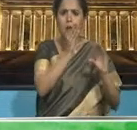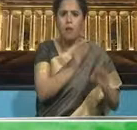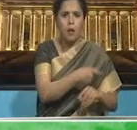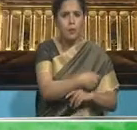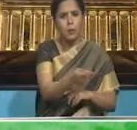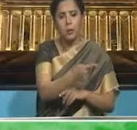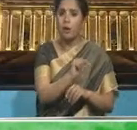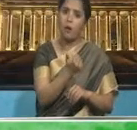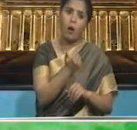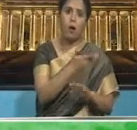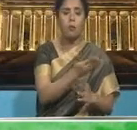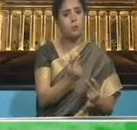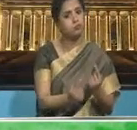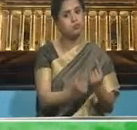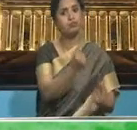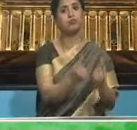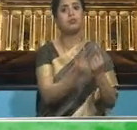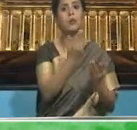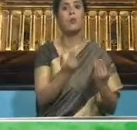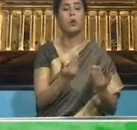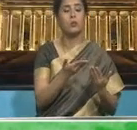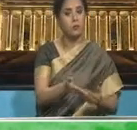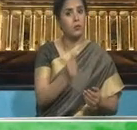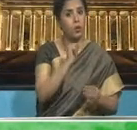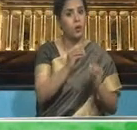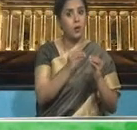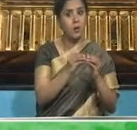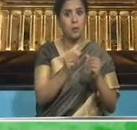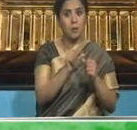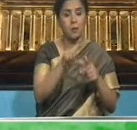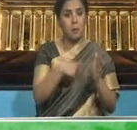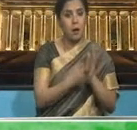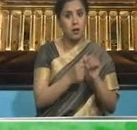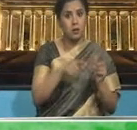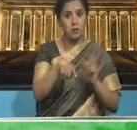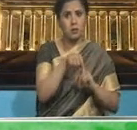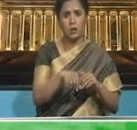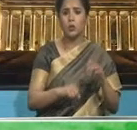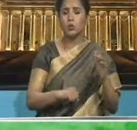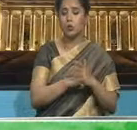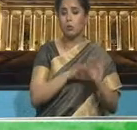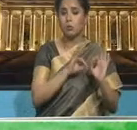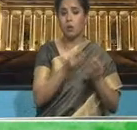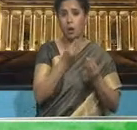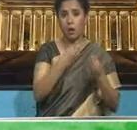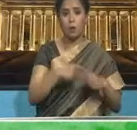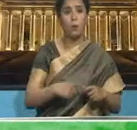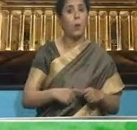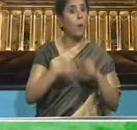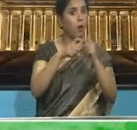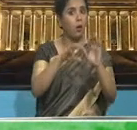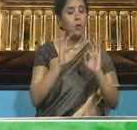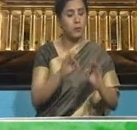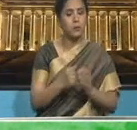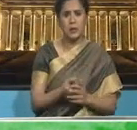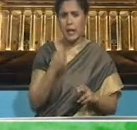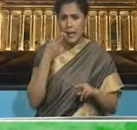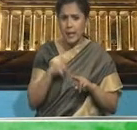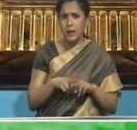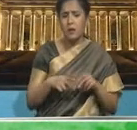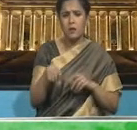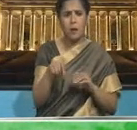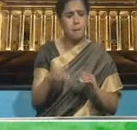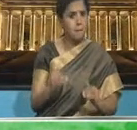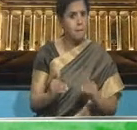हो जाता है। ये अनाज उच्च स्तर का पोषण भी प्रदान करते हैं। यदि अधिक